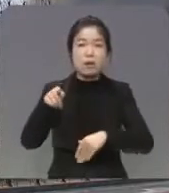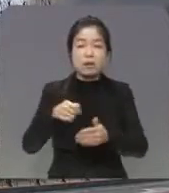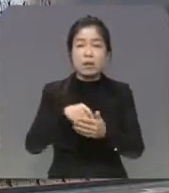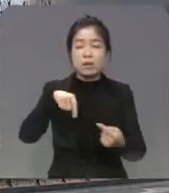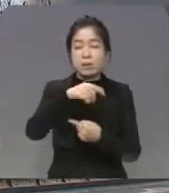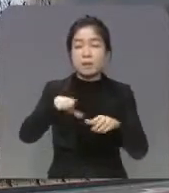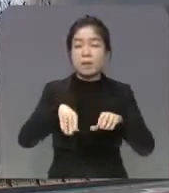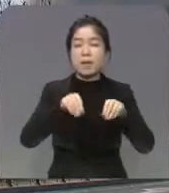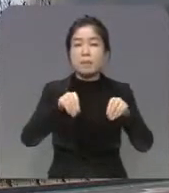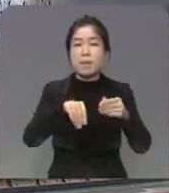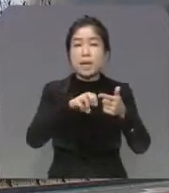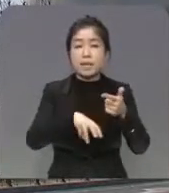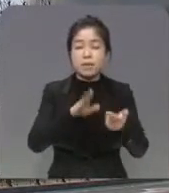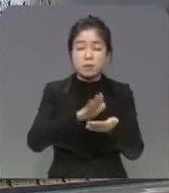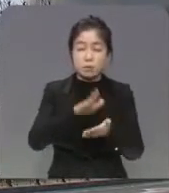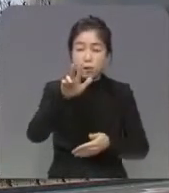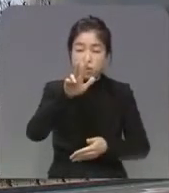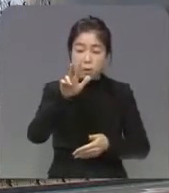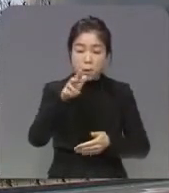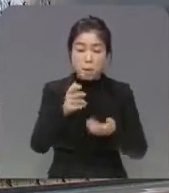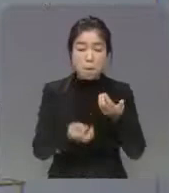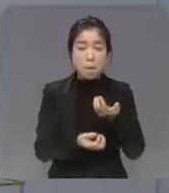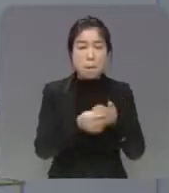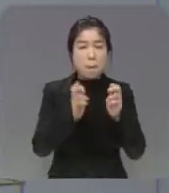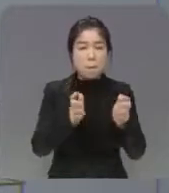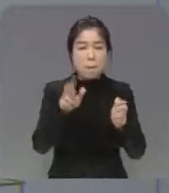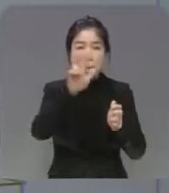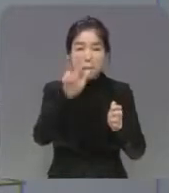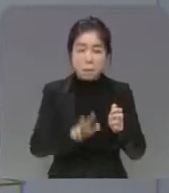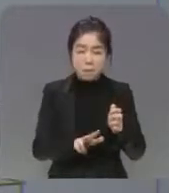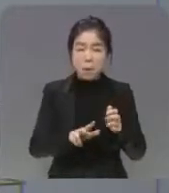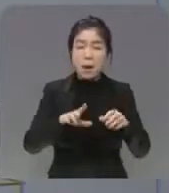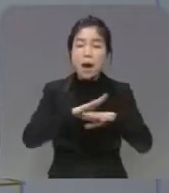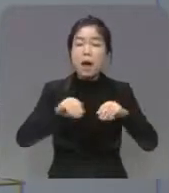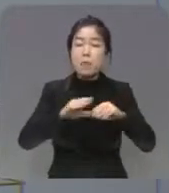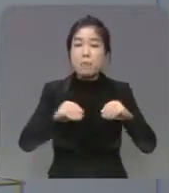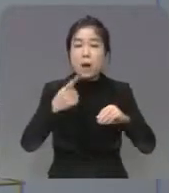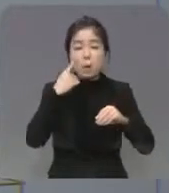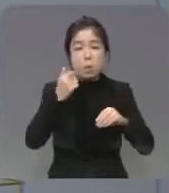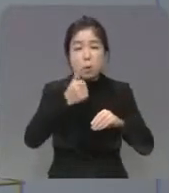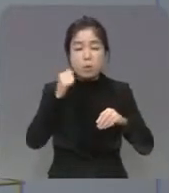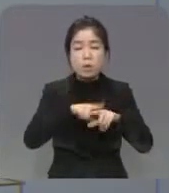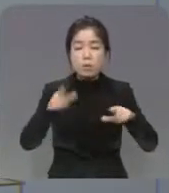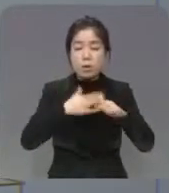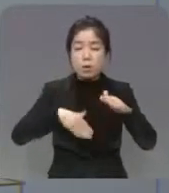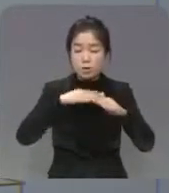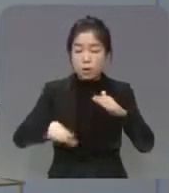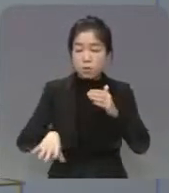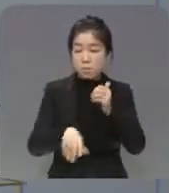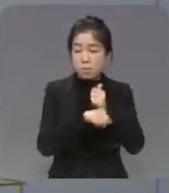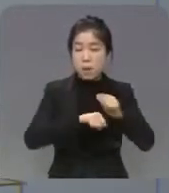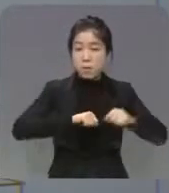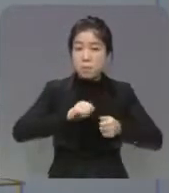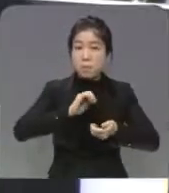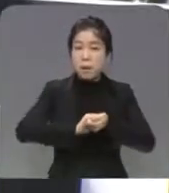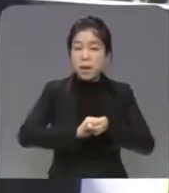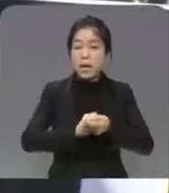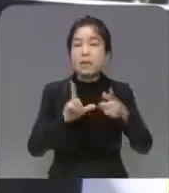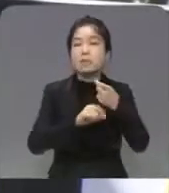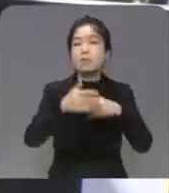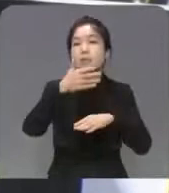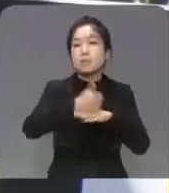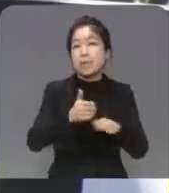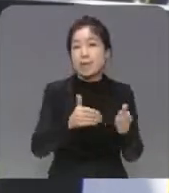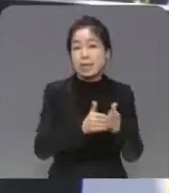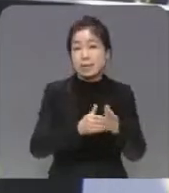가동이 중단된 나주 열병합발전소의 해법을 찾아보자며 민관 거버넌스가 정한 활동기한은 이달 말.